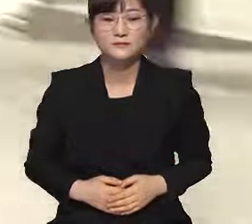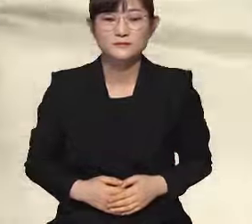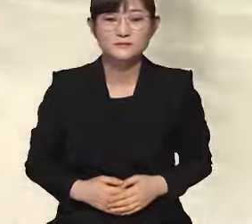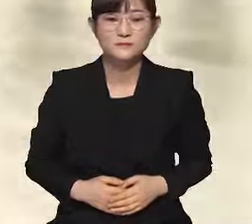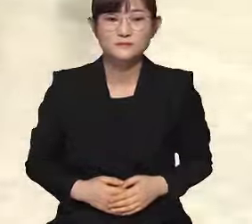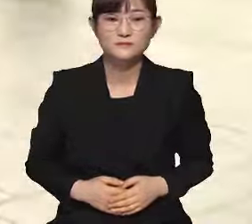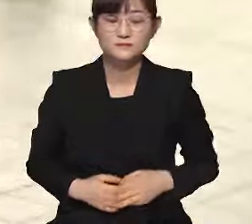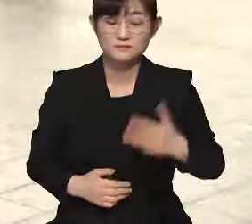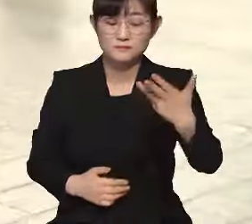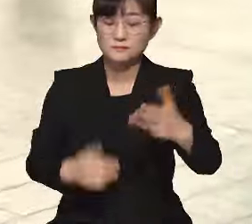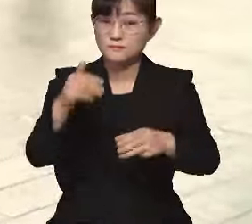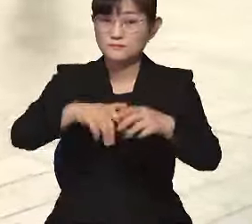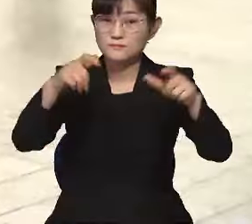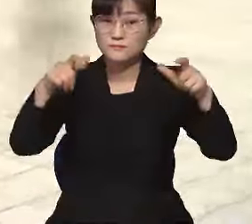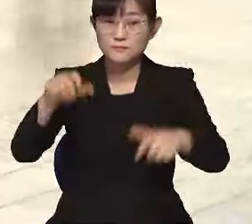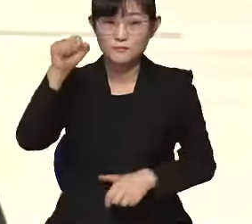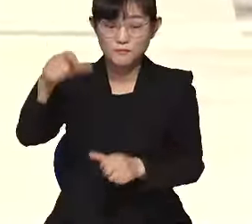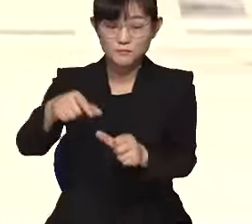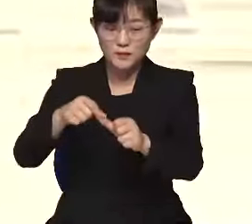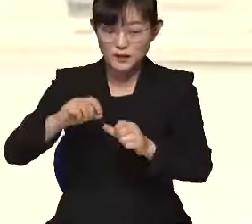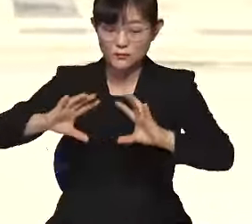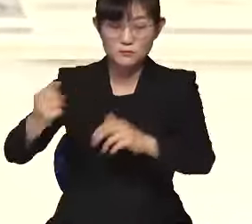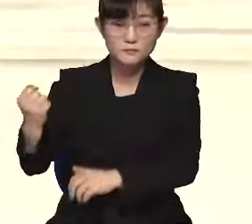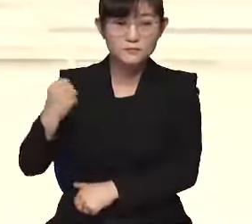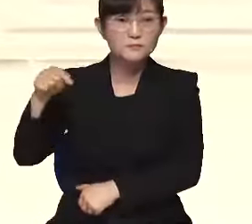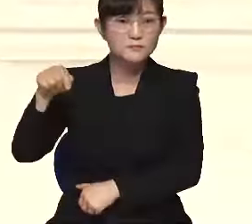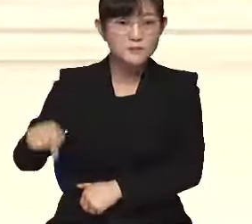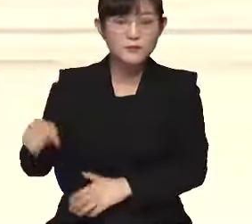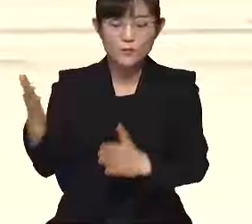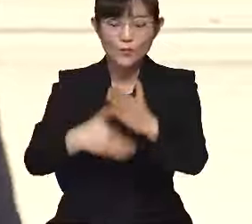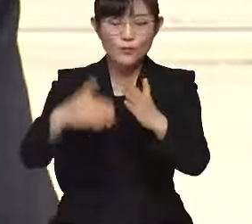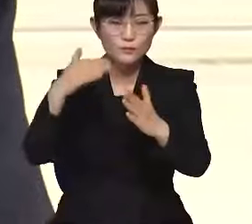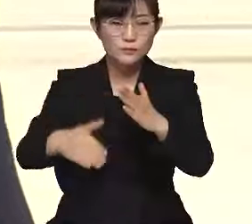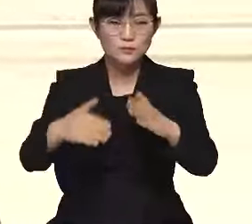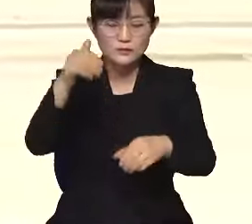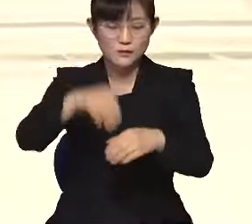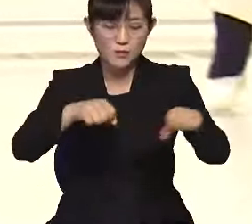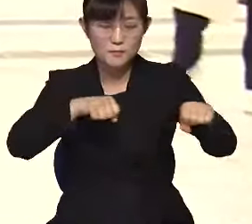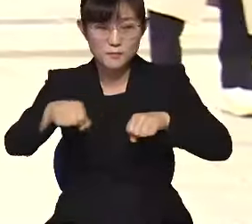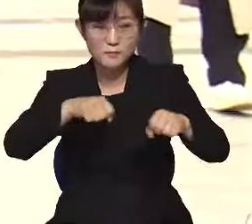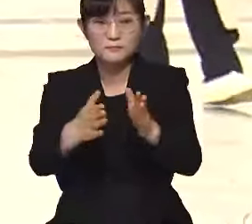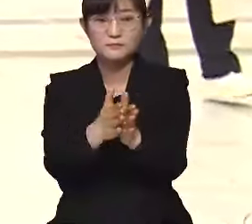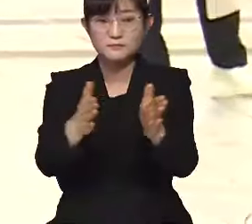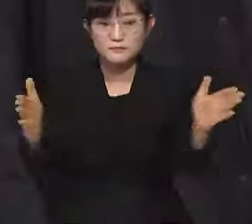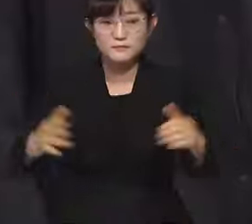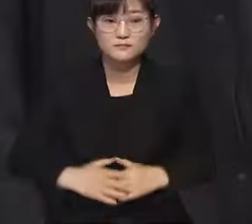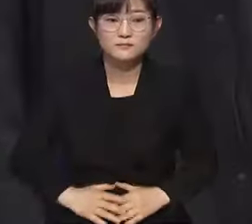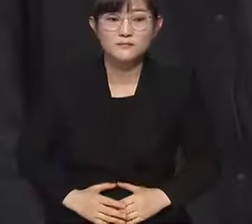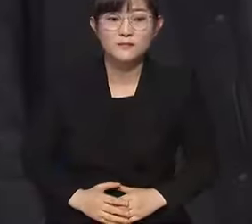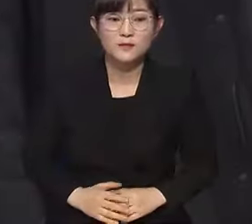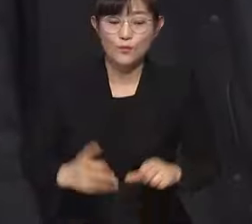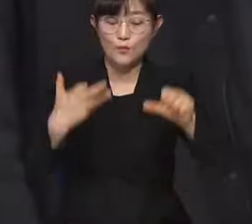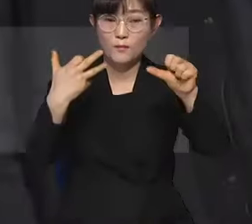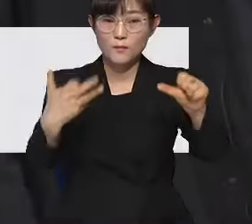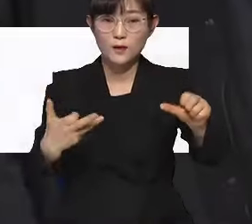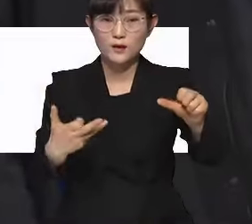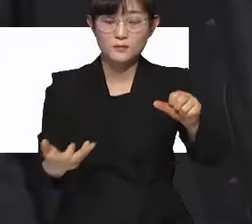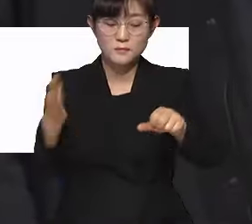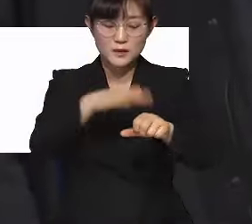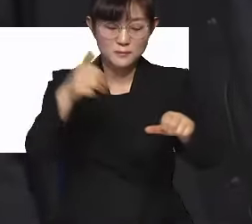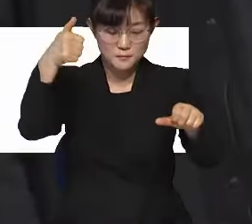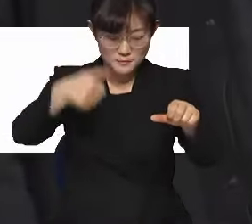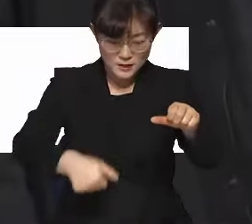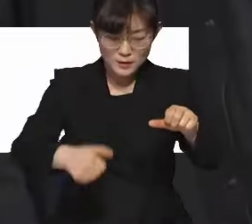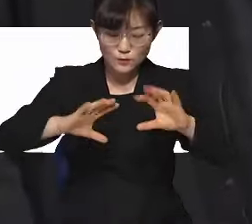광주 8개 선거구 후보를 내놓은 국민의힘이 본격적인 선거 채비에 나섰습니다. 국립 5.18 민주묘지를